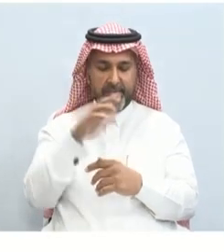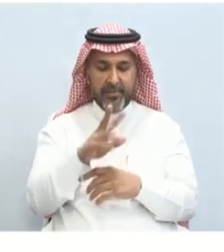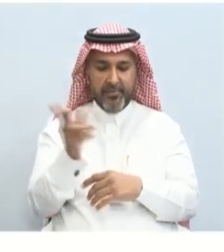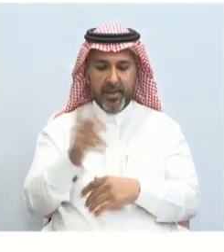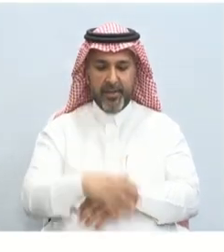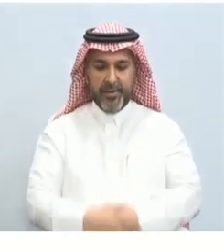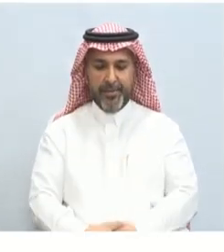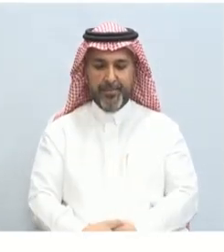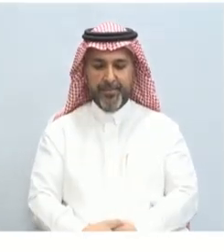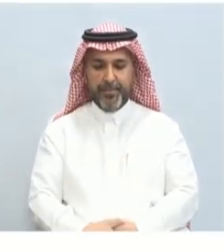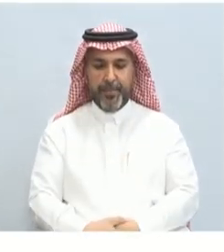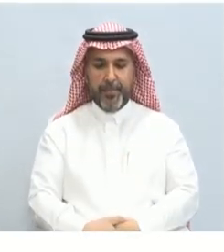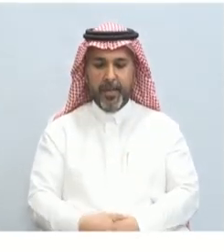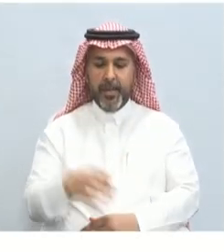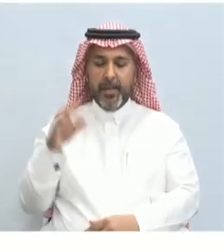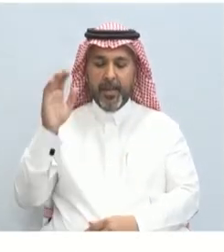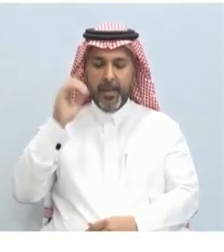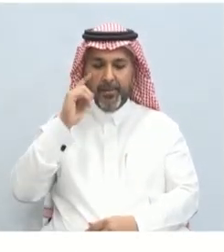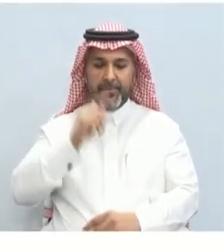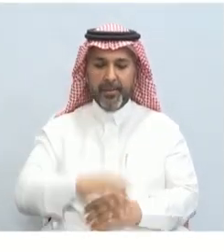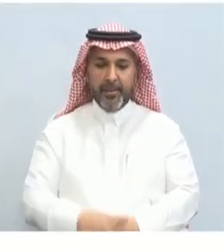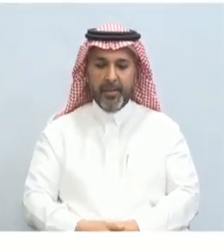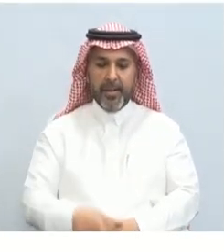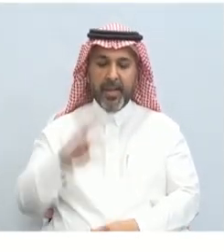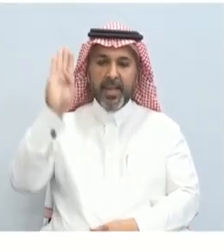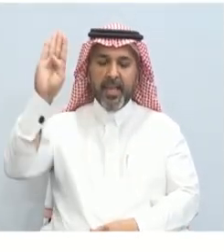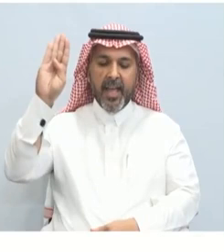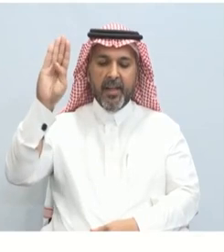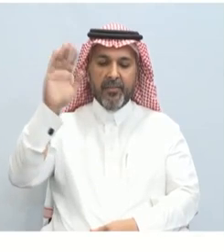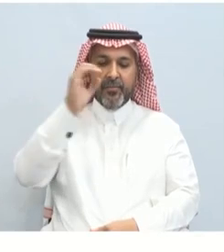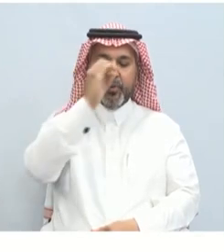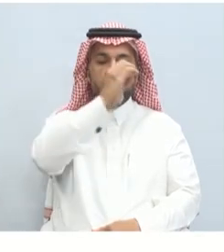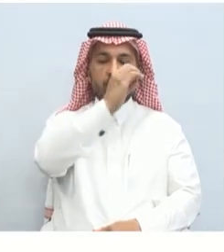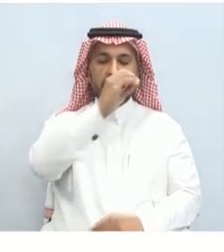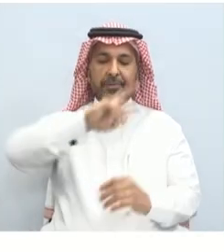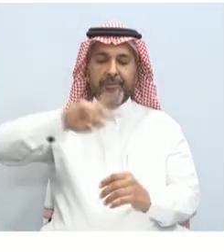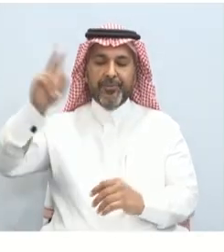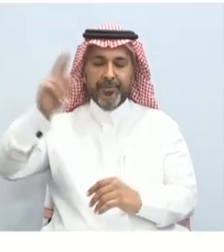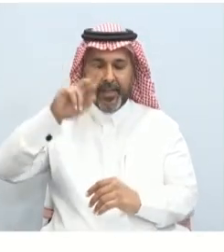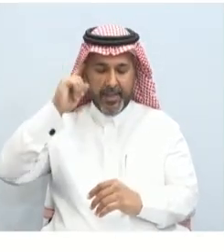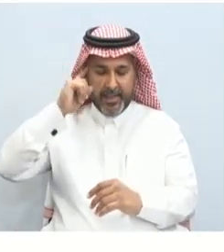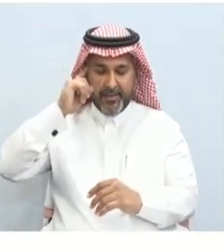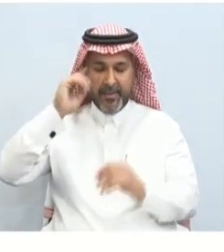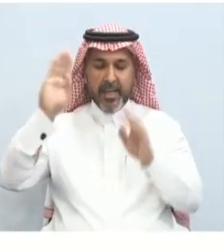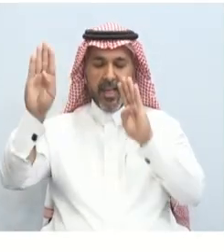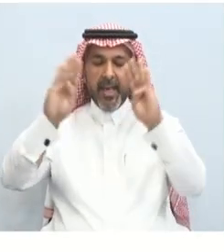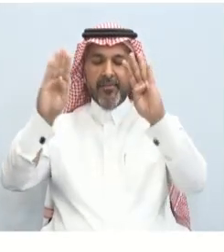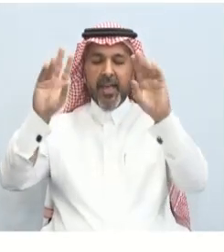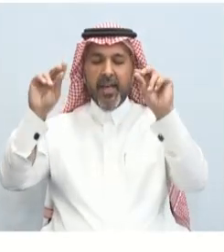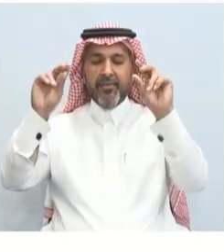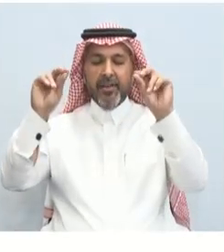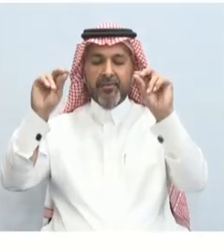كاف كليه تختلف مع جيم جزئيه وموجبه ميم موجبه تختلف